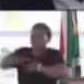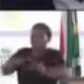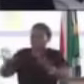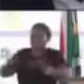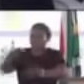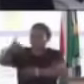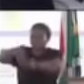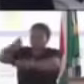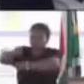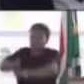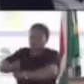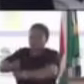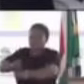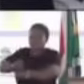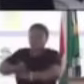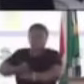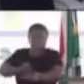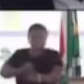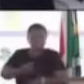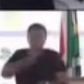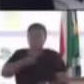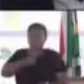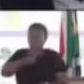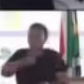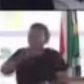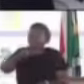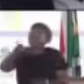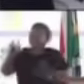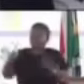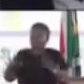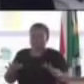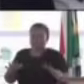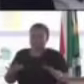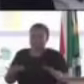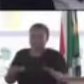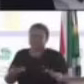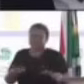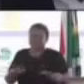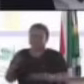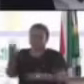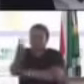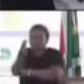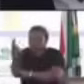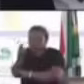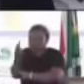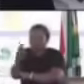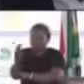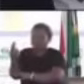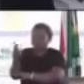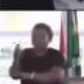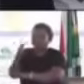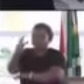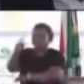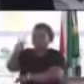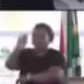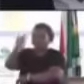yaseJozini ngoba ngike ngasho nje ukuthi bobabili omchunu ngoba